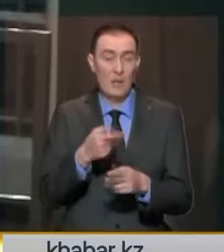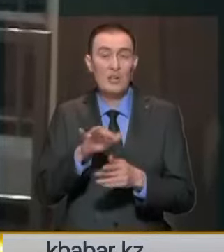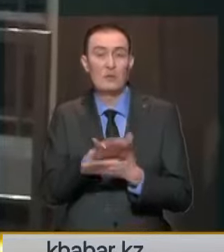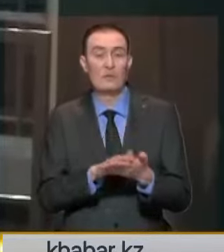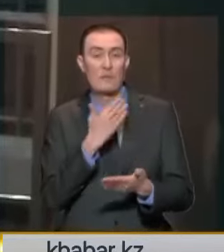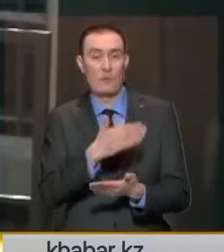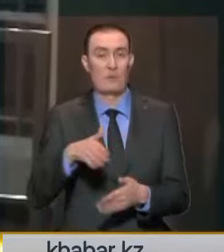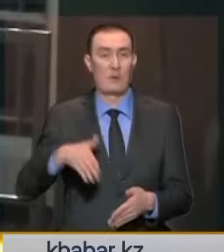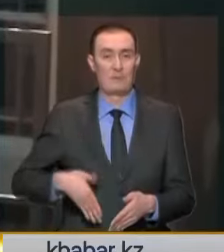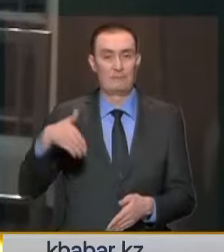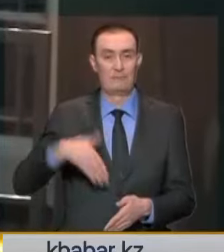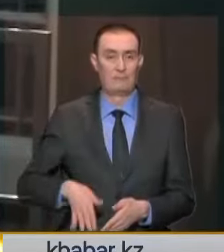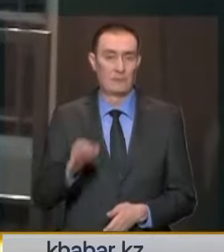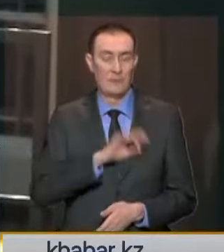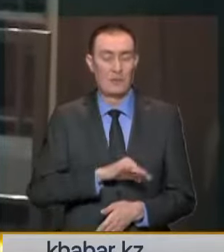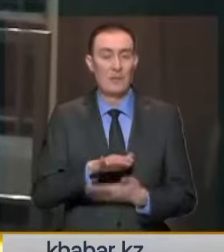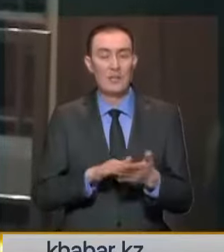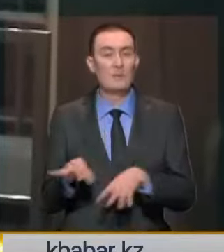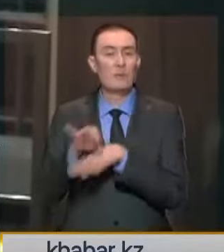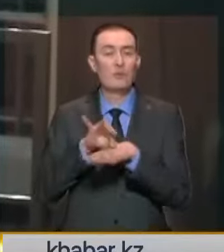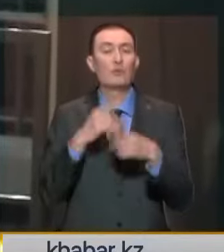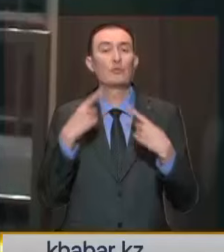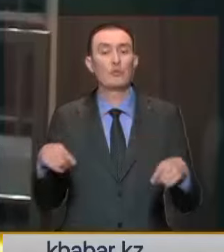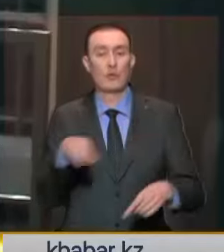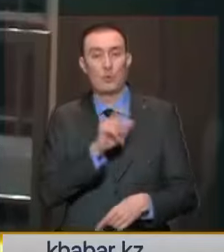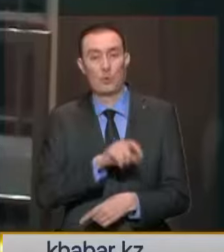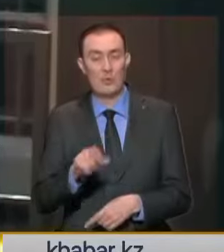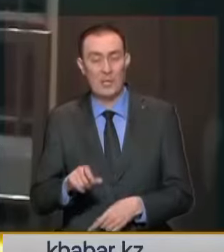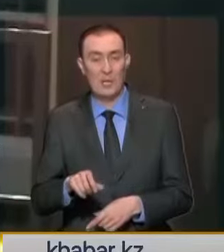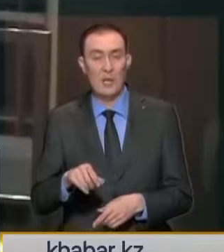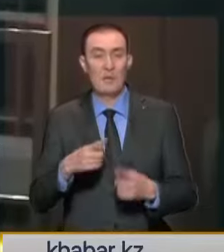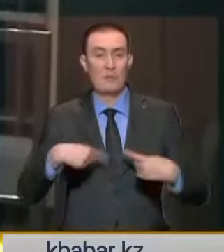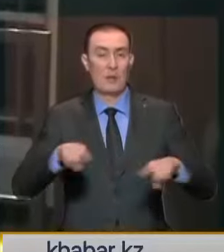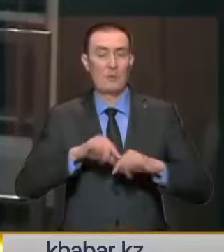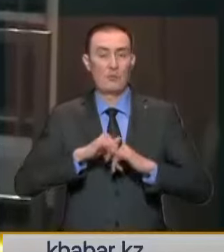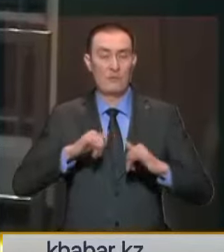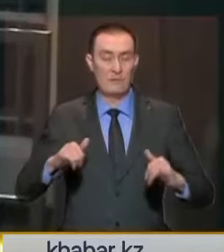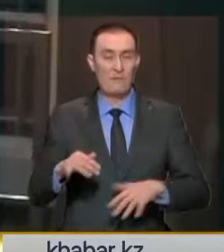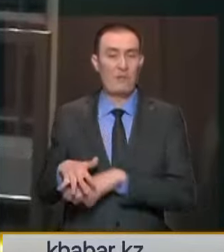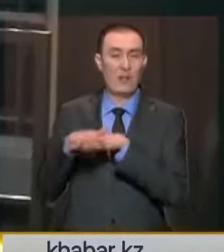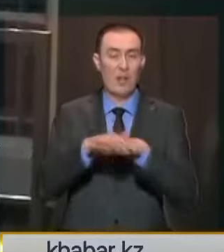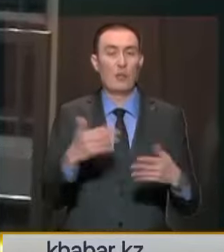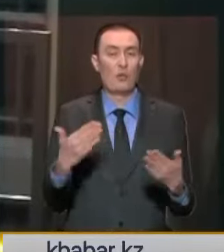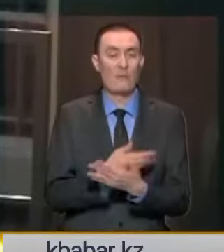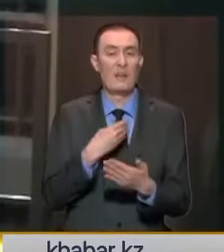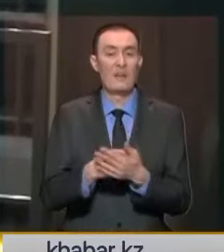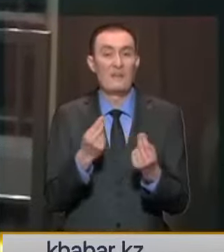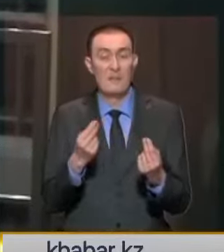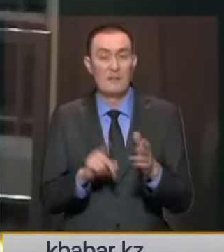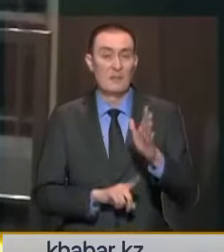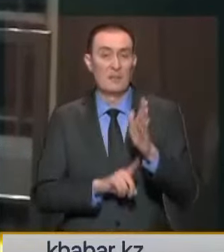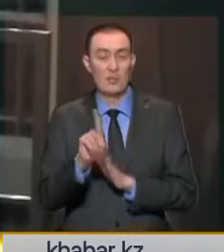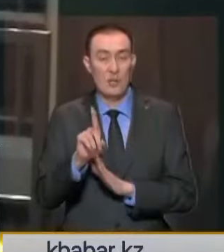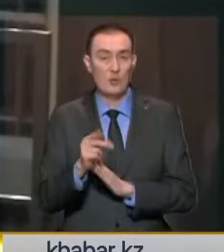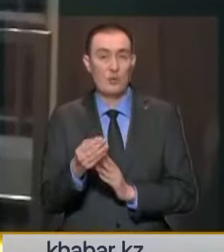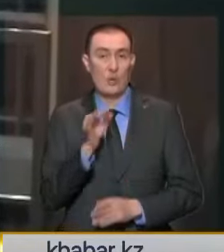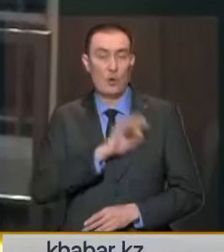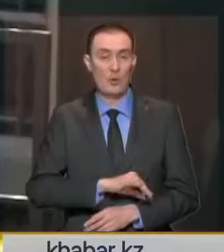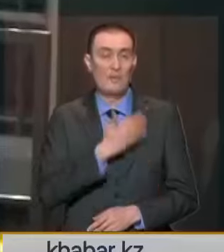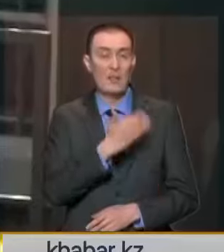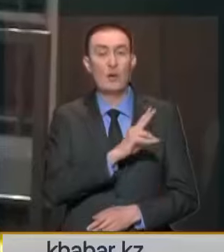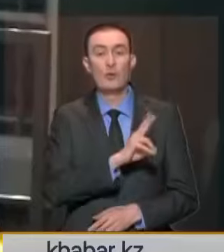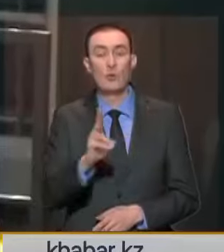в его карман. Вкладчики приводят других участников, пирамида растет. Вклады новых инвесторов становятся доходом